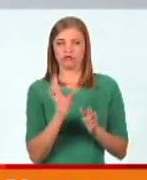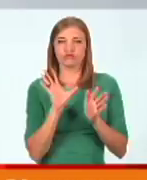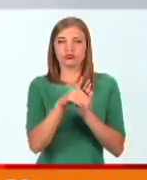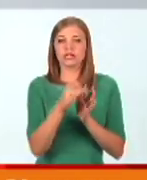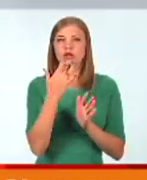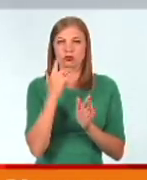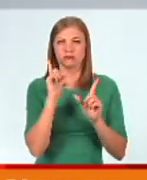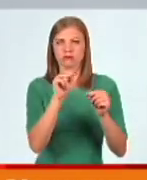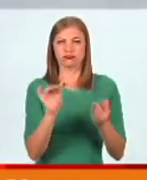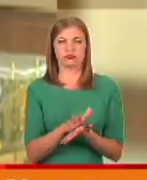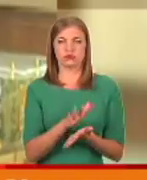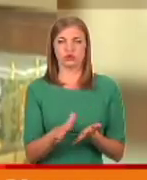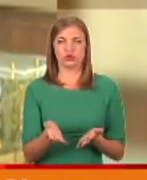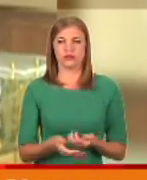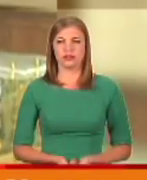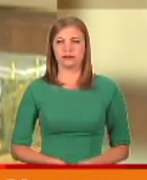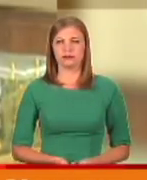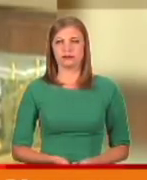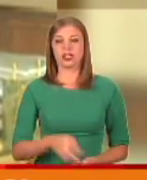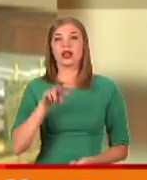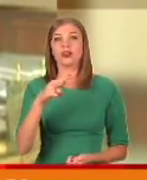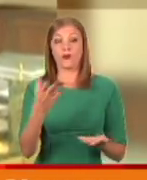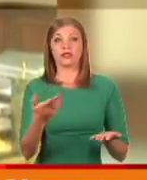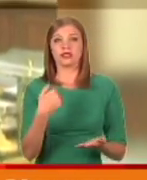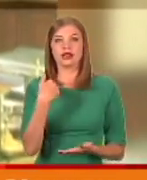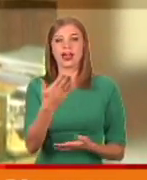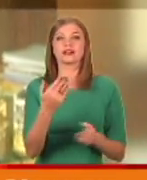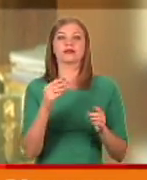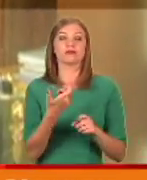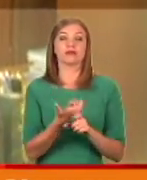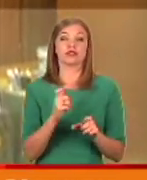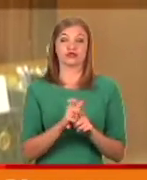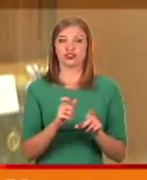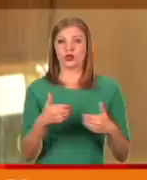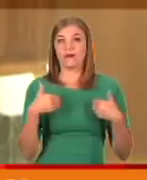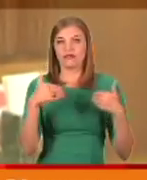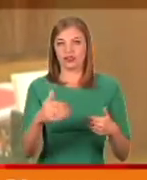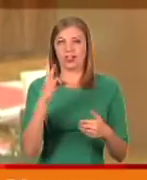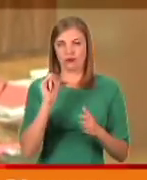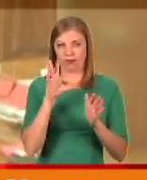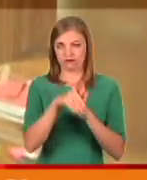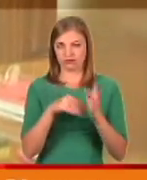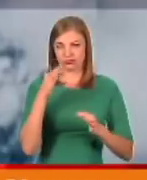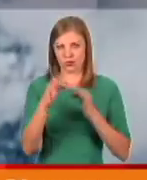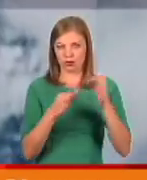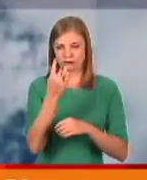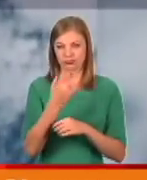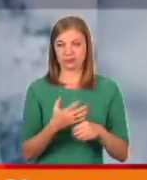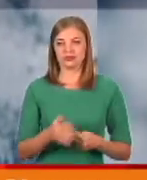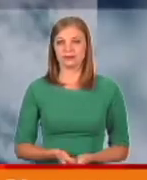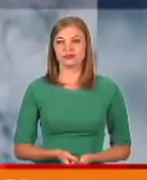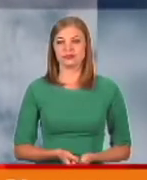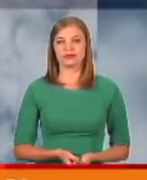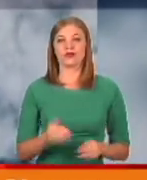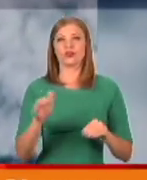летить безкоштовно. О, Леонід, я тебе щиро вітаю на борту корабля. Хто мене